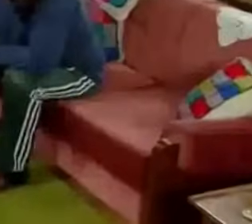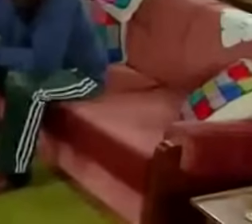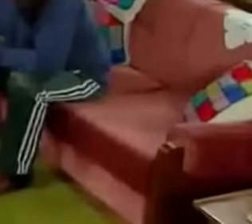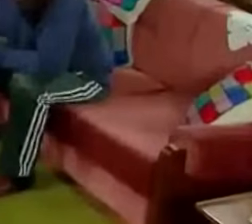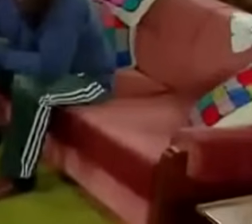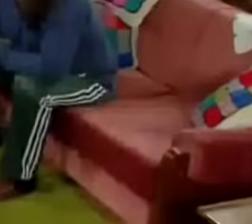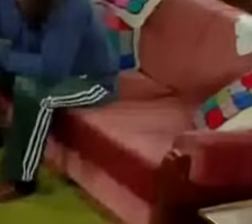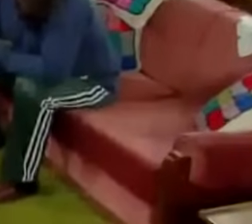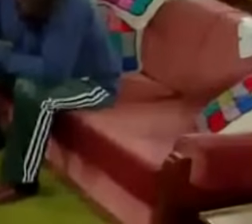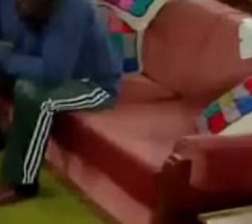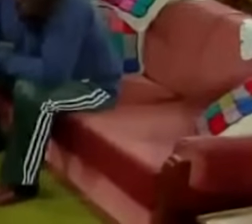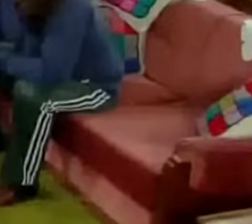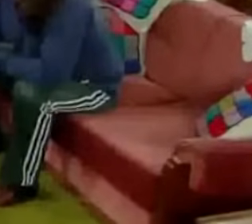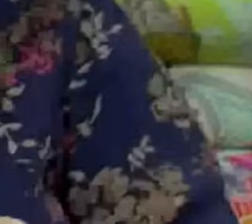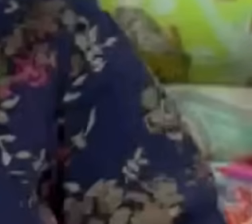koltukta.